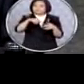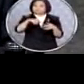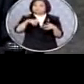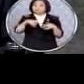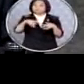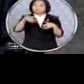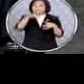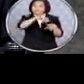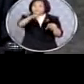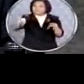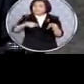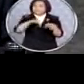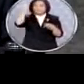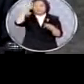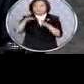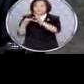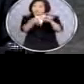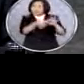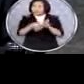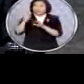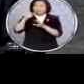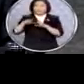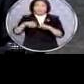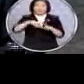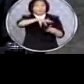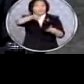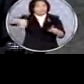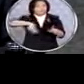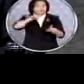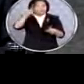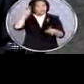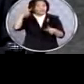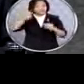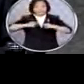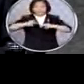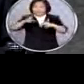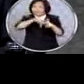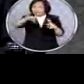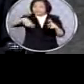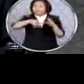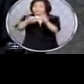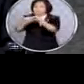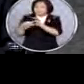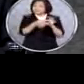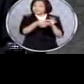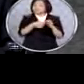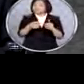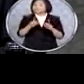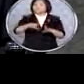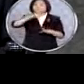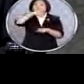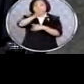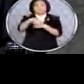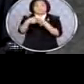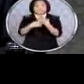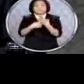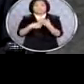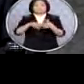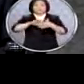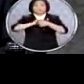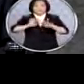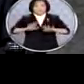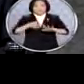些未来的发展，是未来我们必须要进行改革的重点。那就是台湾的农业面临重大